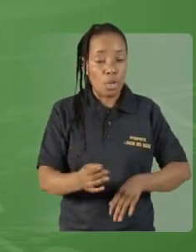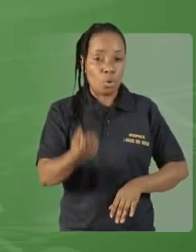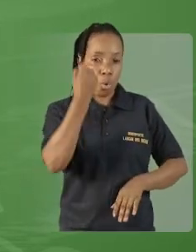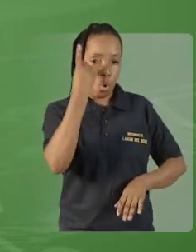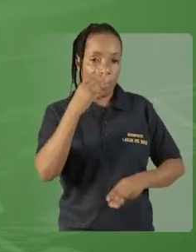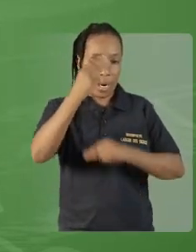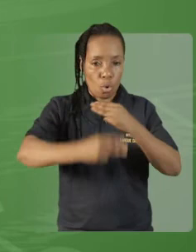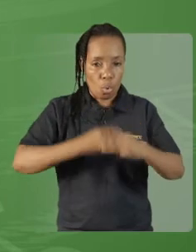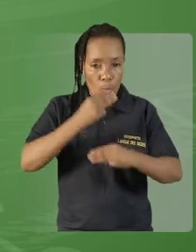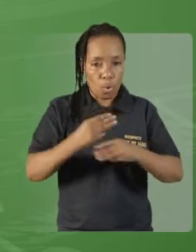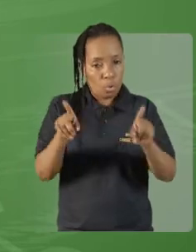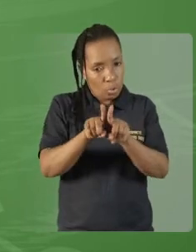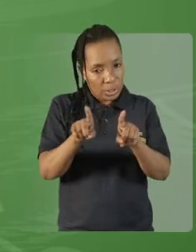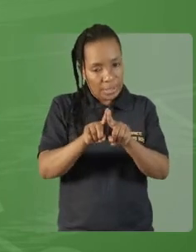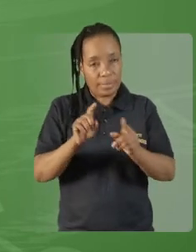l'expliquer.